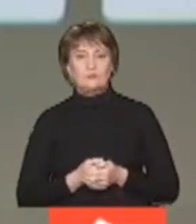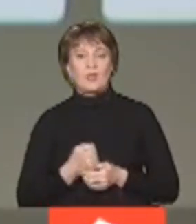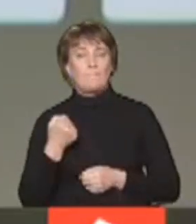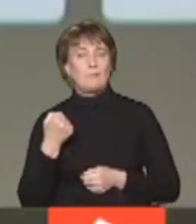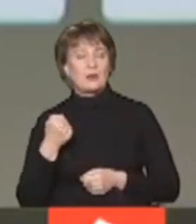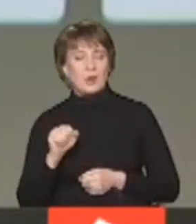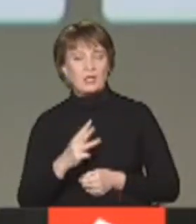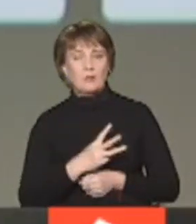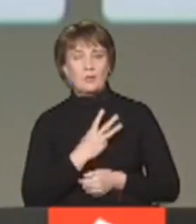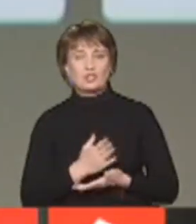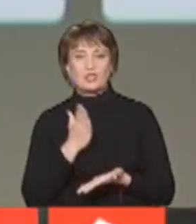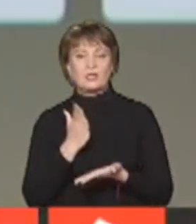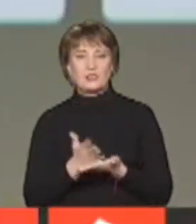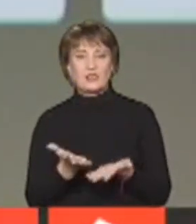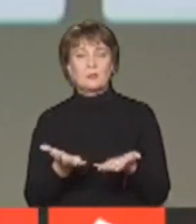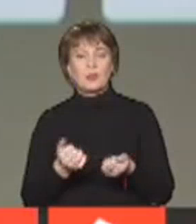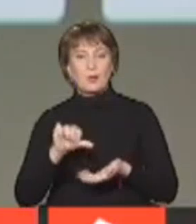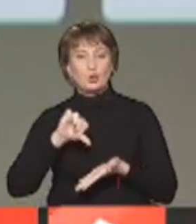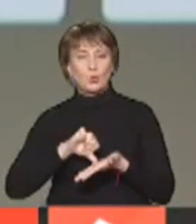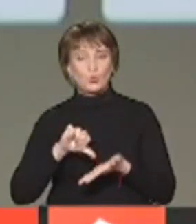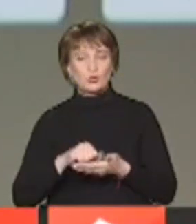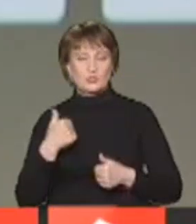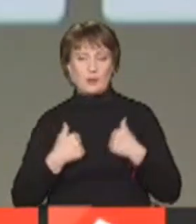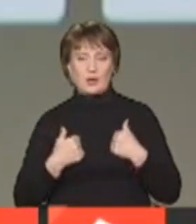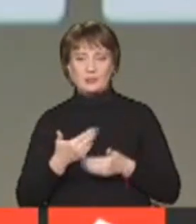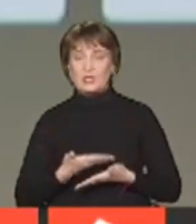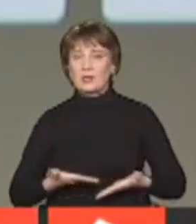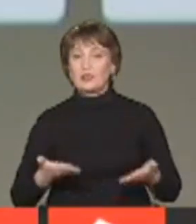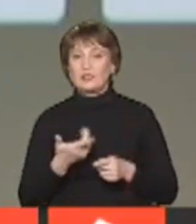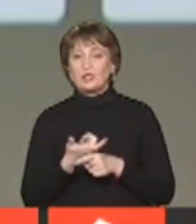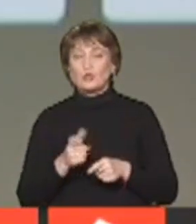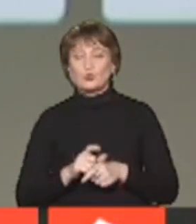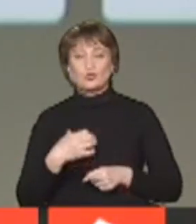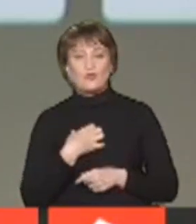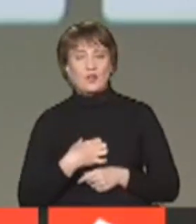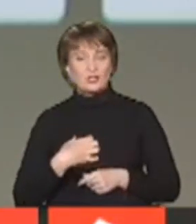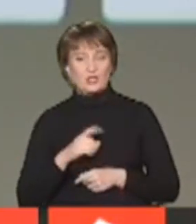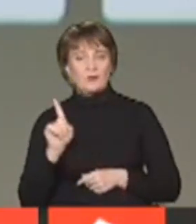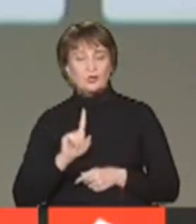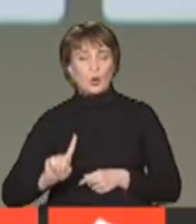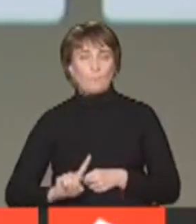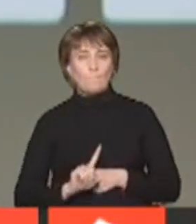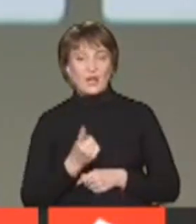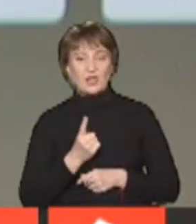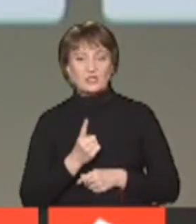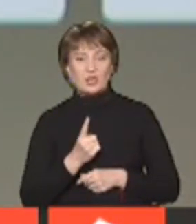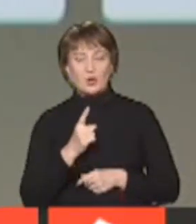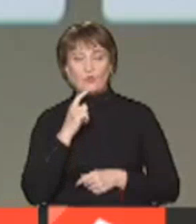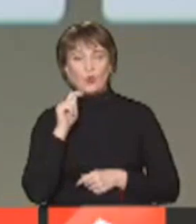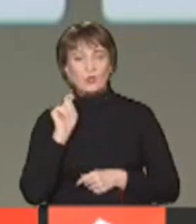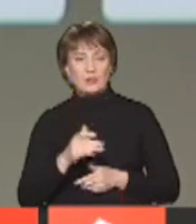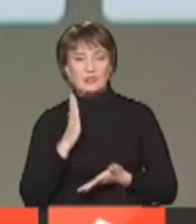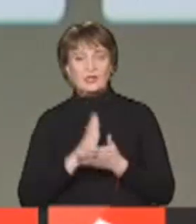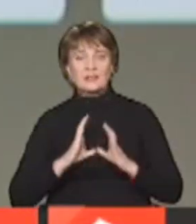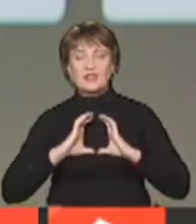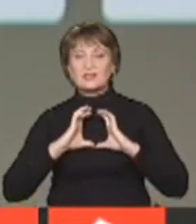перемагати, бажання є приймати участь в змаганнях. І для нас дуже важливо, що вперше Україна вона є на